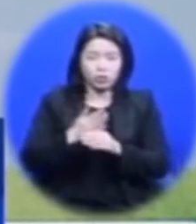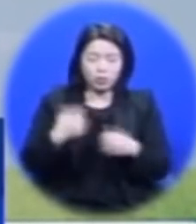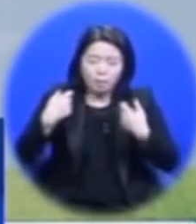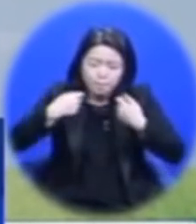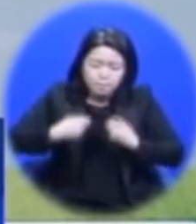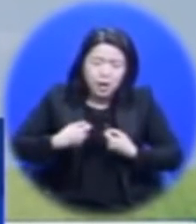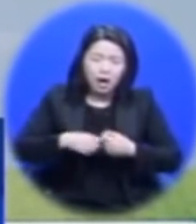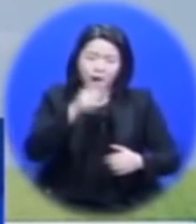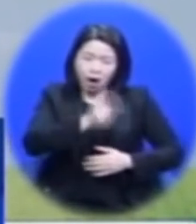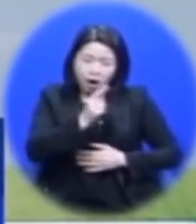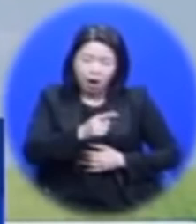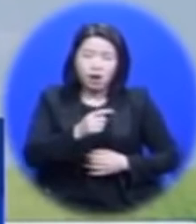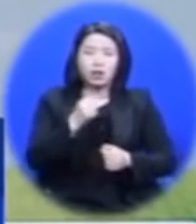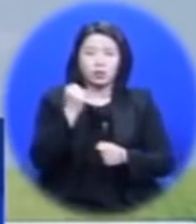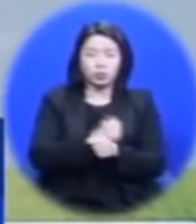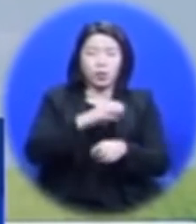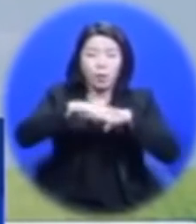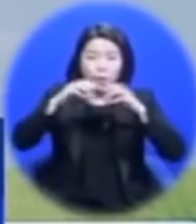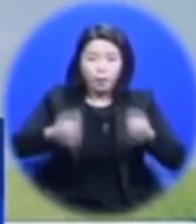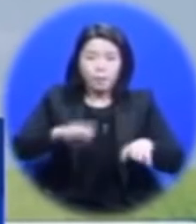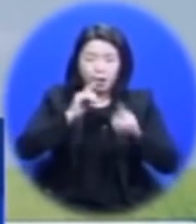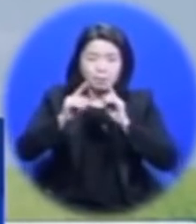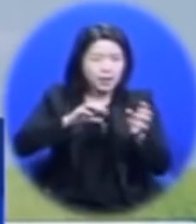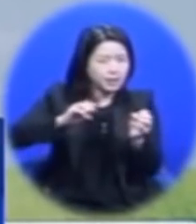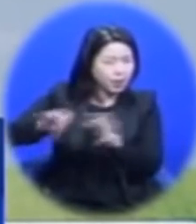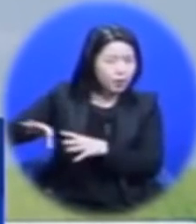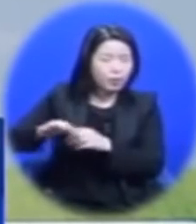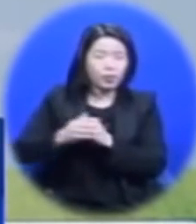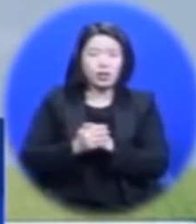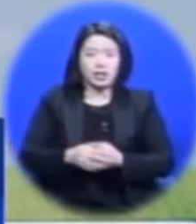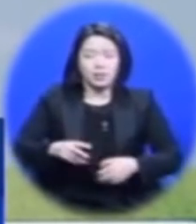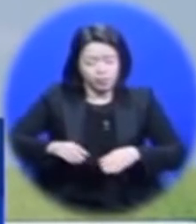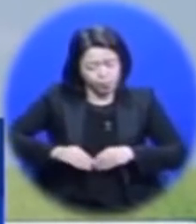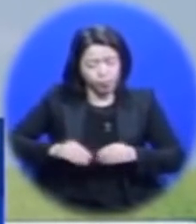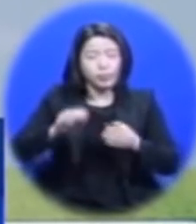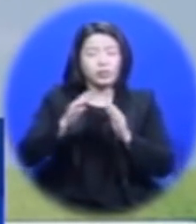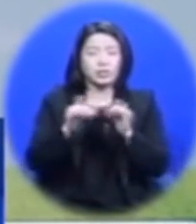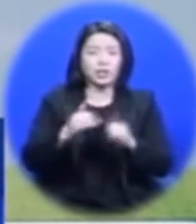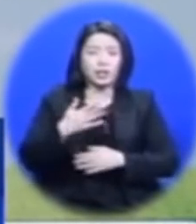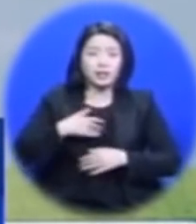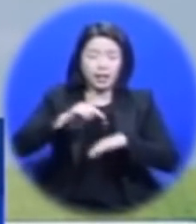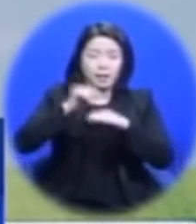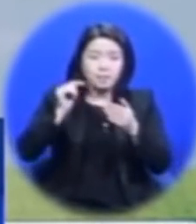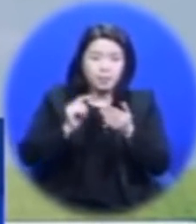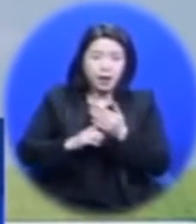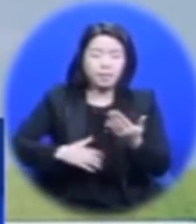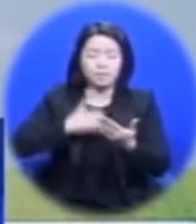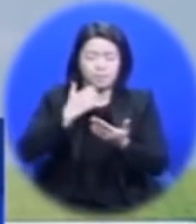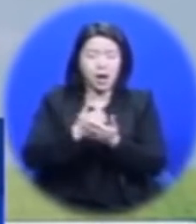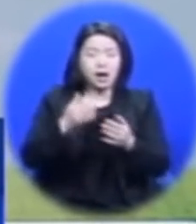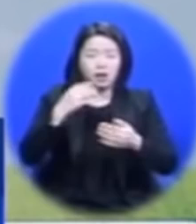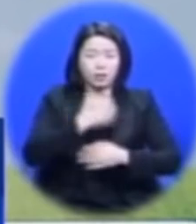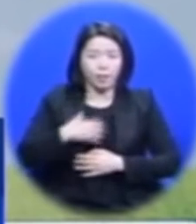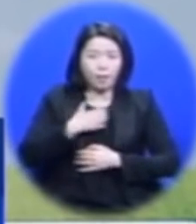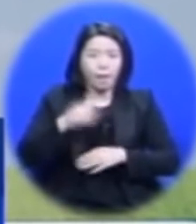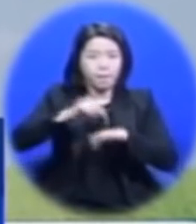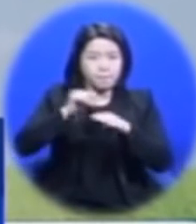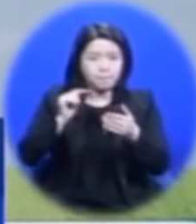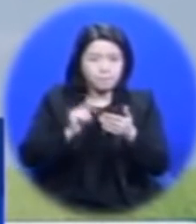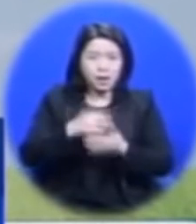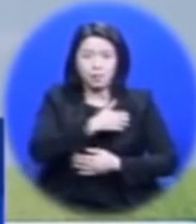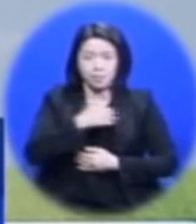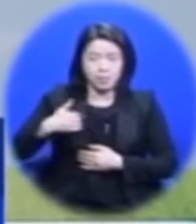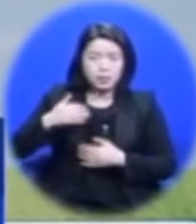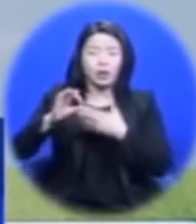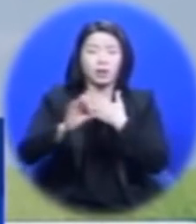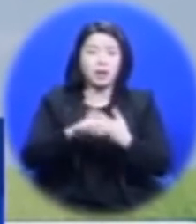멍에와 손가락질과 허망한 말을 제하여 버리고 주린 자에게 내 심정이 동하며 괴로워하는 자의 심정을 만족하게